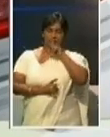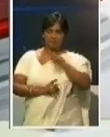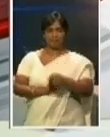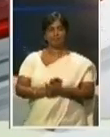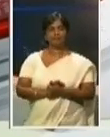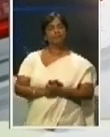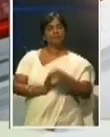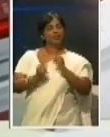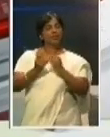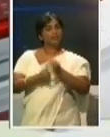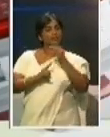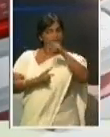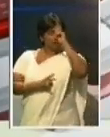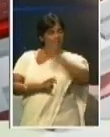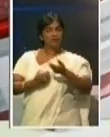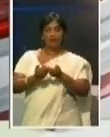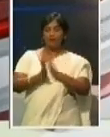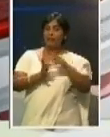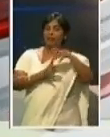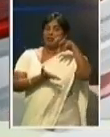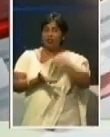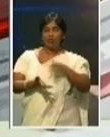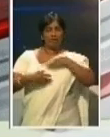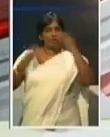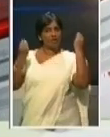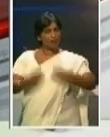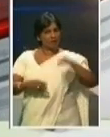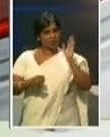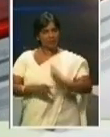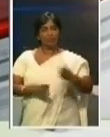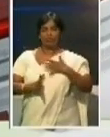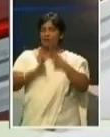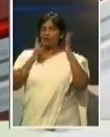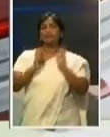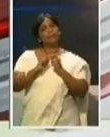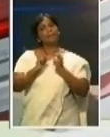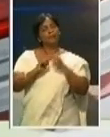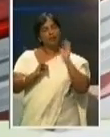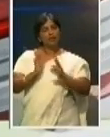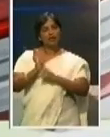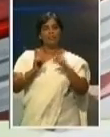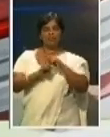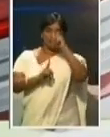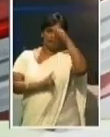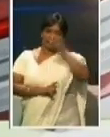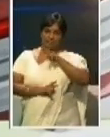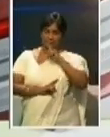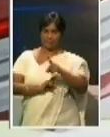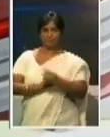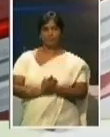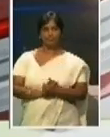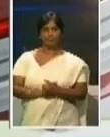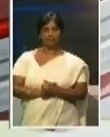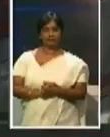පවසනවා. සජිත් ප්‍රේමදාස මහතා තම දිස්ත්‍රික්කය අන්ත පරාජයට පත්වීම බරපතල තත්වයක් බවයි නවින් දිසානායක මහතා